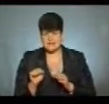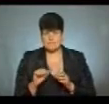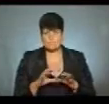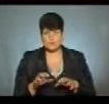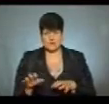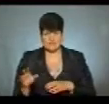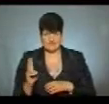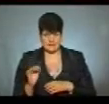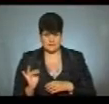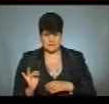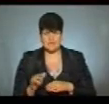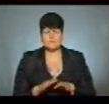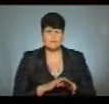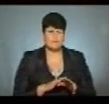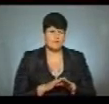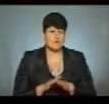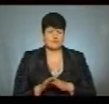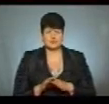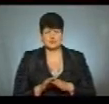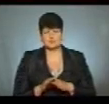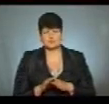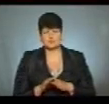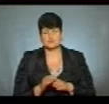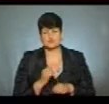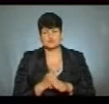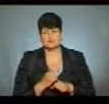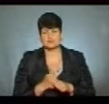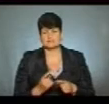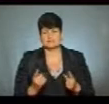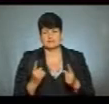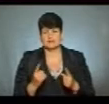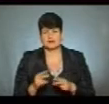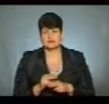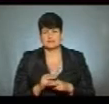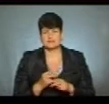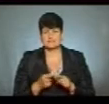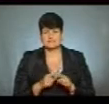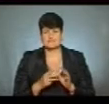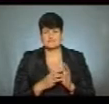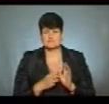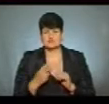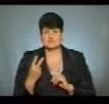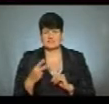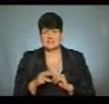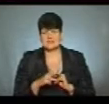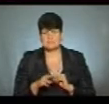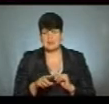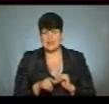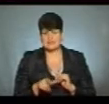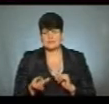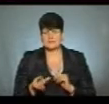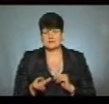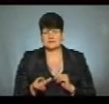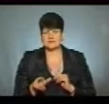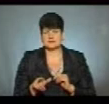бруківки і повністю зробити капітальний ремонт цих 820 метрів, яка проходить